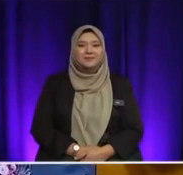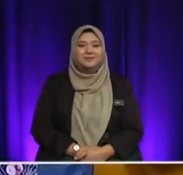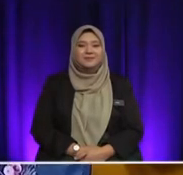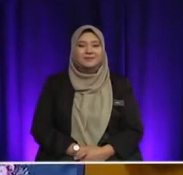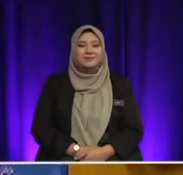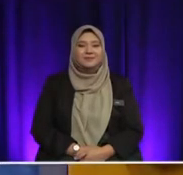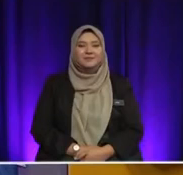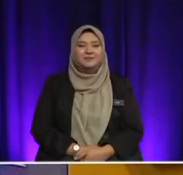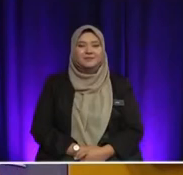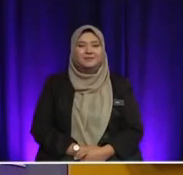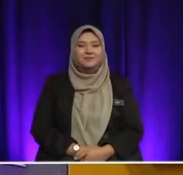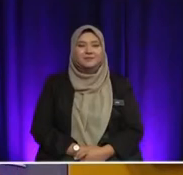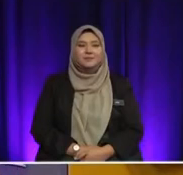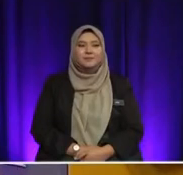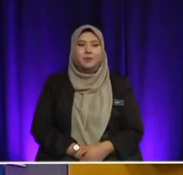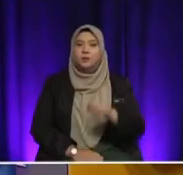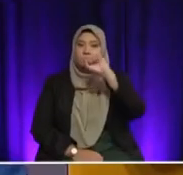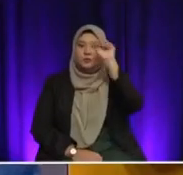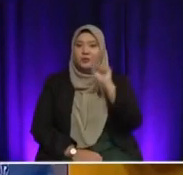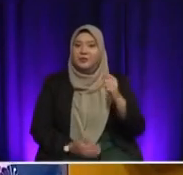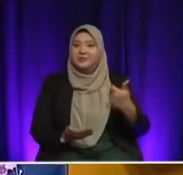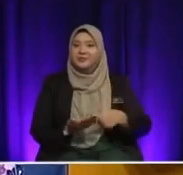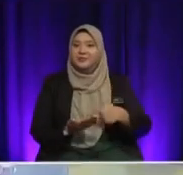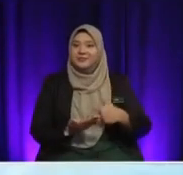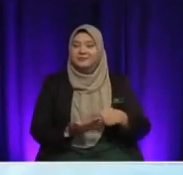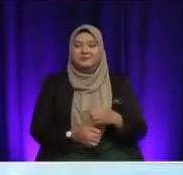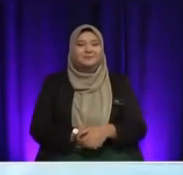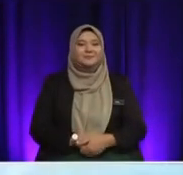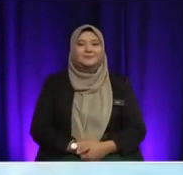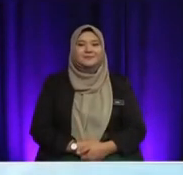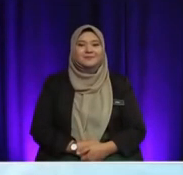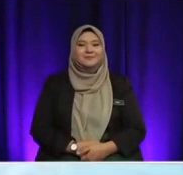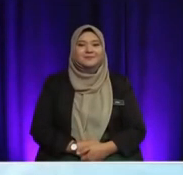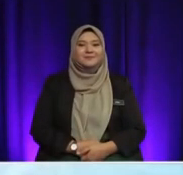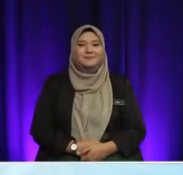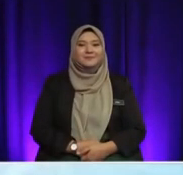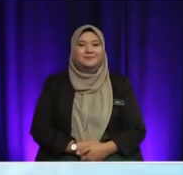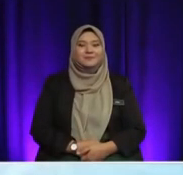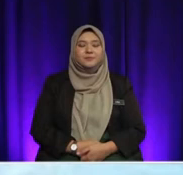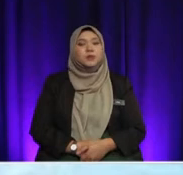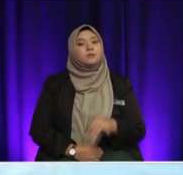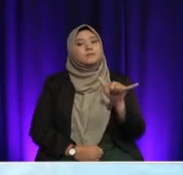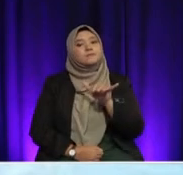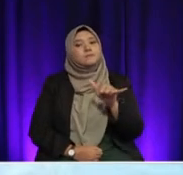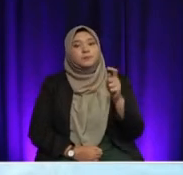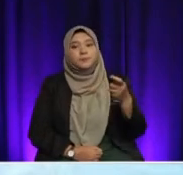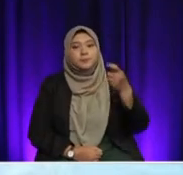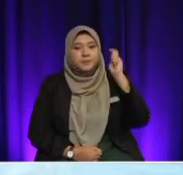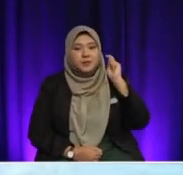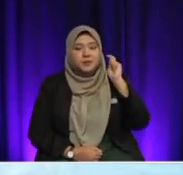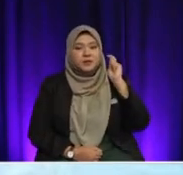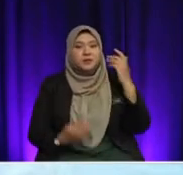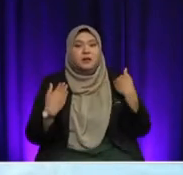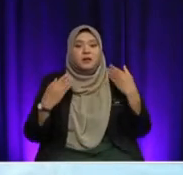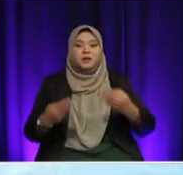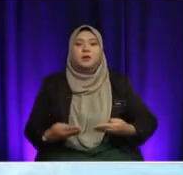Jadi, berikut adalah penyataan kerja memproses popcorn daging ayam yang tidak mengikut urutan. Okey. Tadi Adawiyah